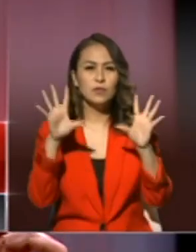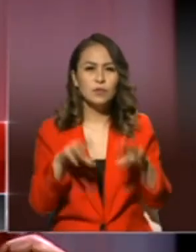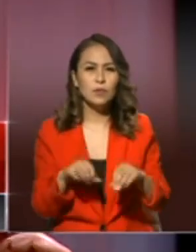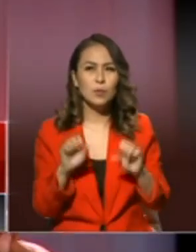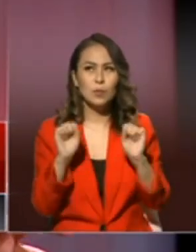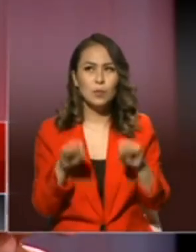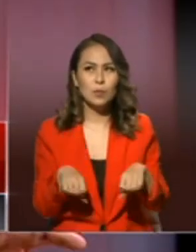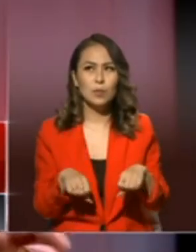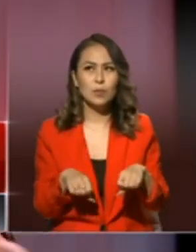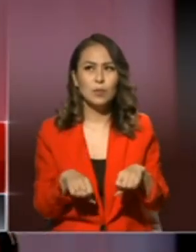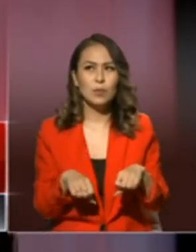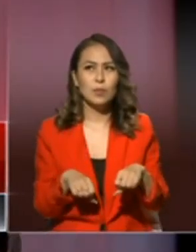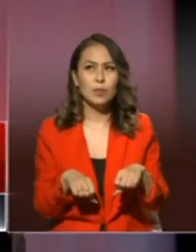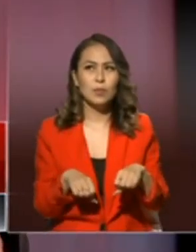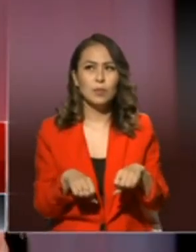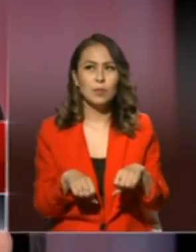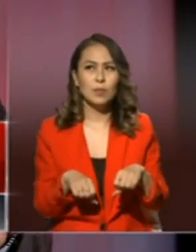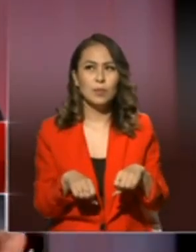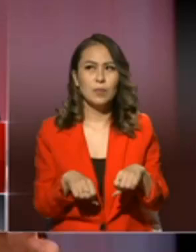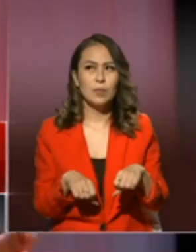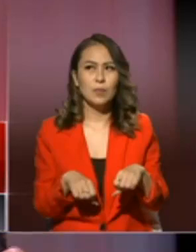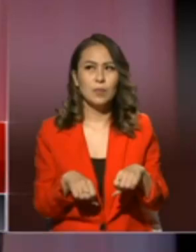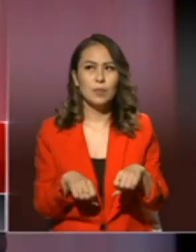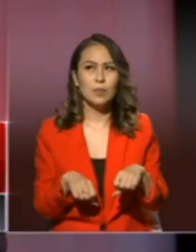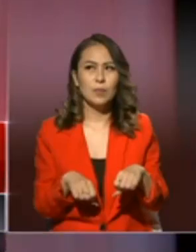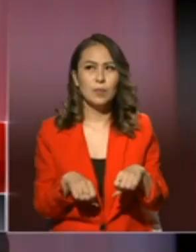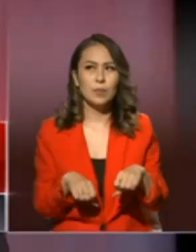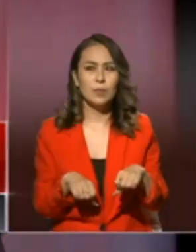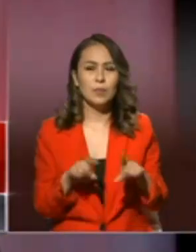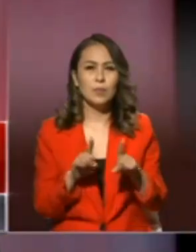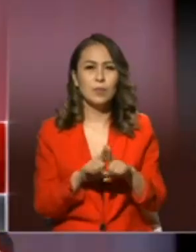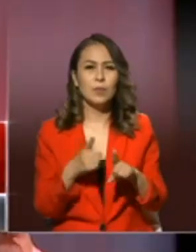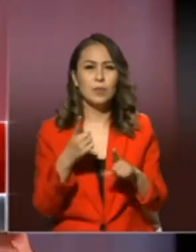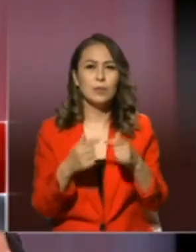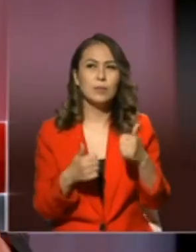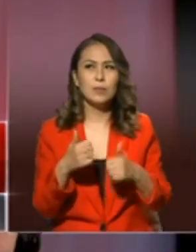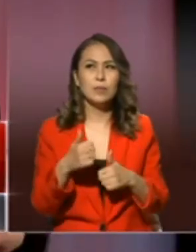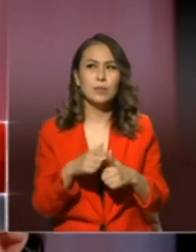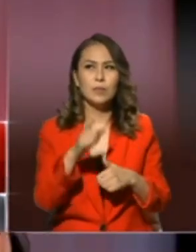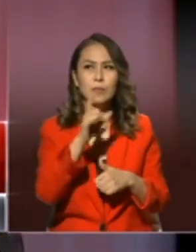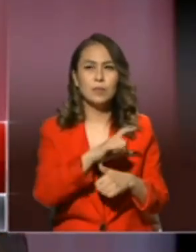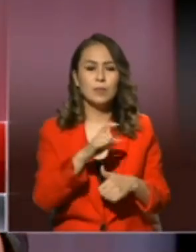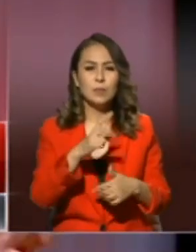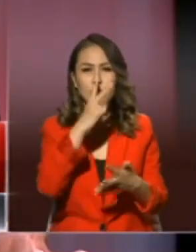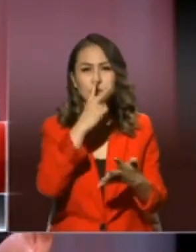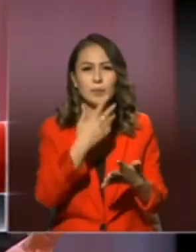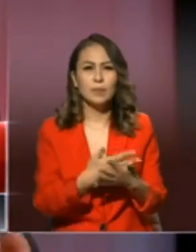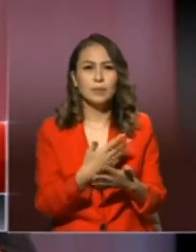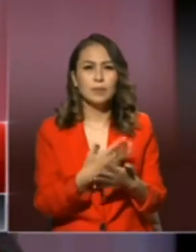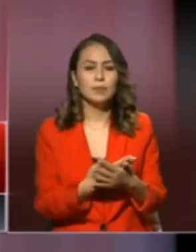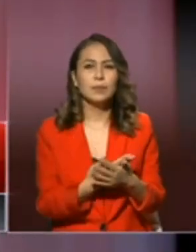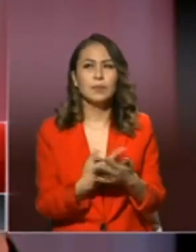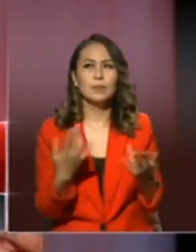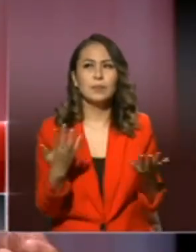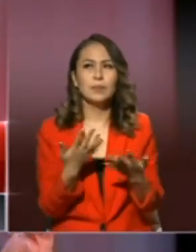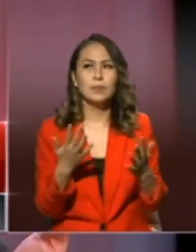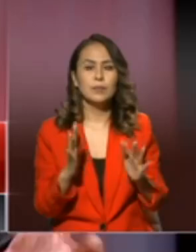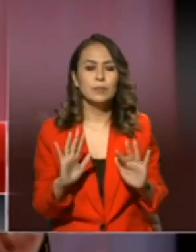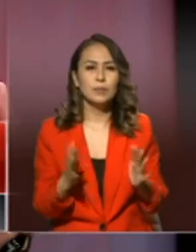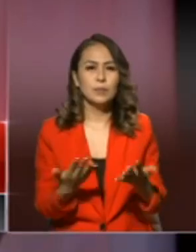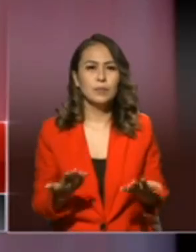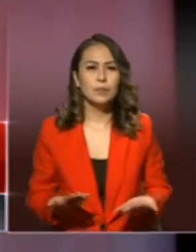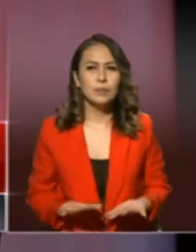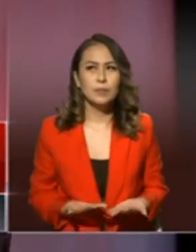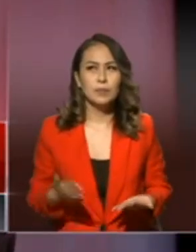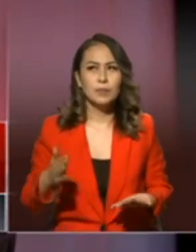болады. Соны айт, біздің әлгі жарыс өткізетін бір мәселесі жұртқа, адамдарға көрсету керек, қандай жағдайға